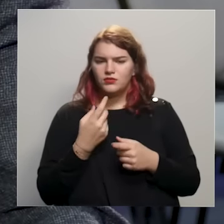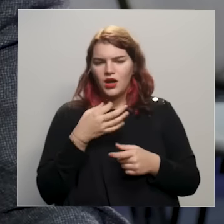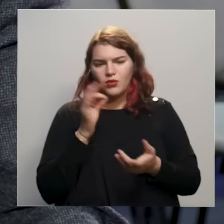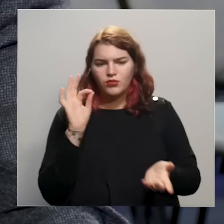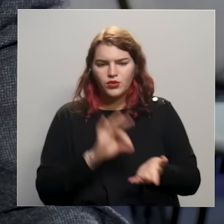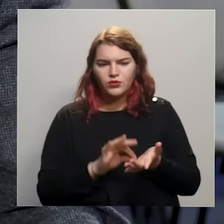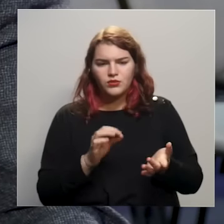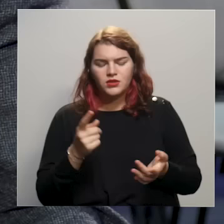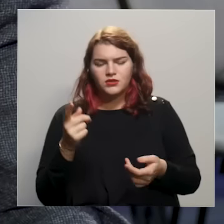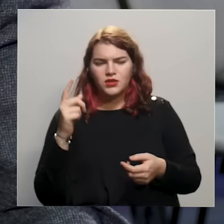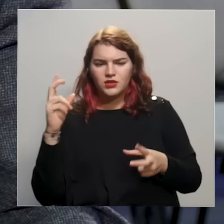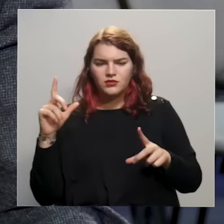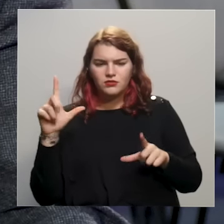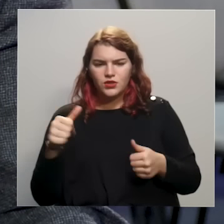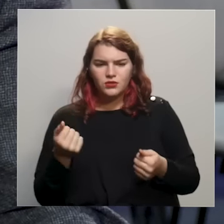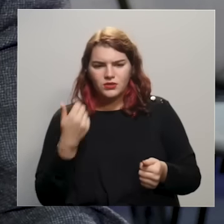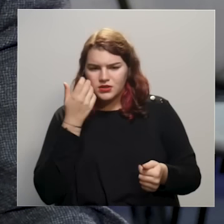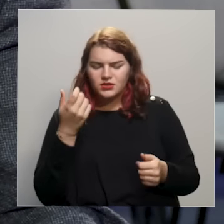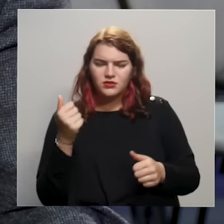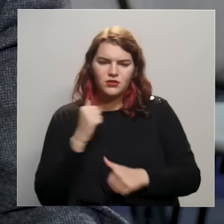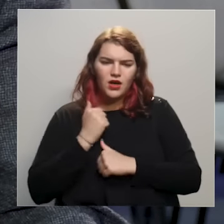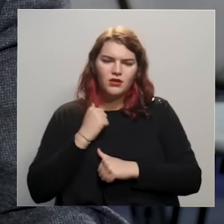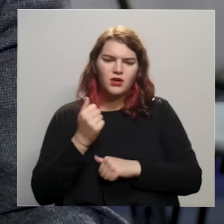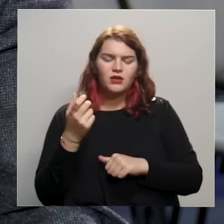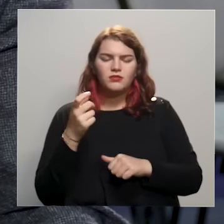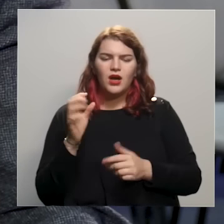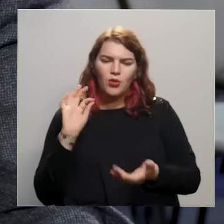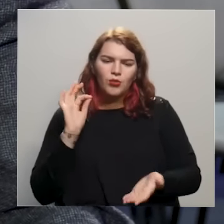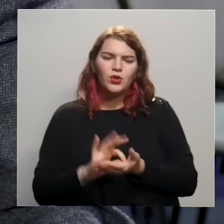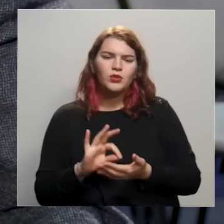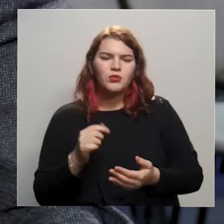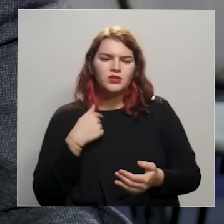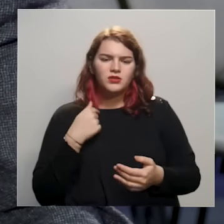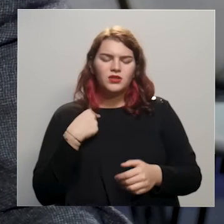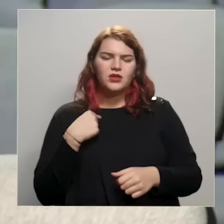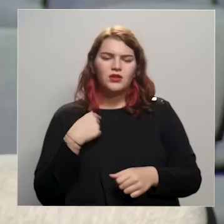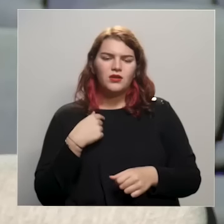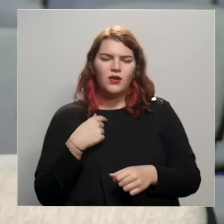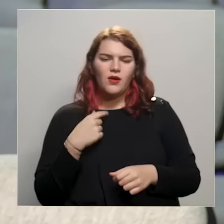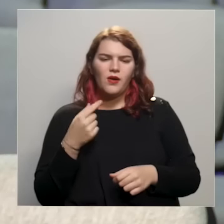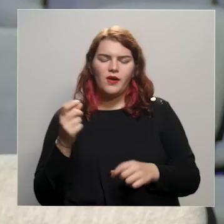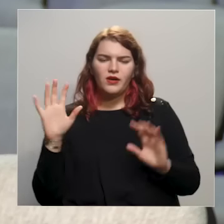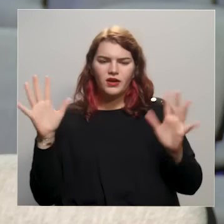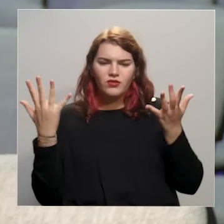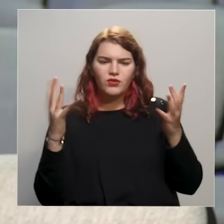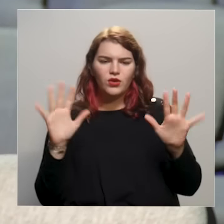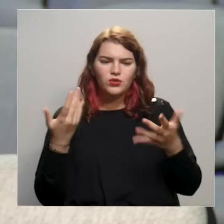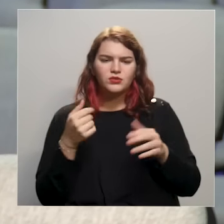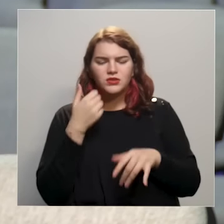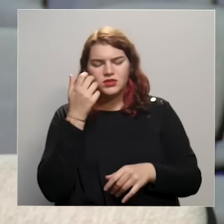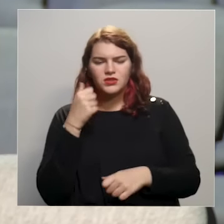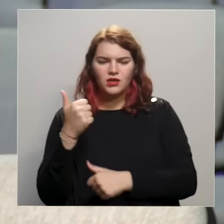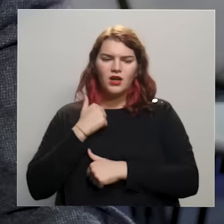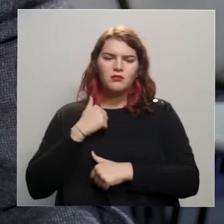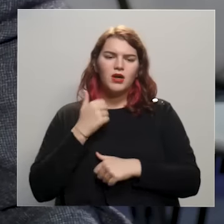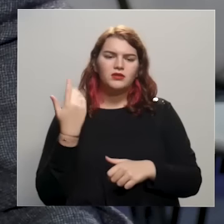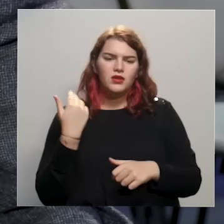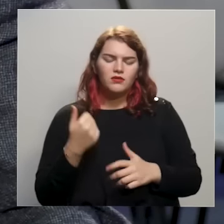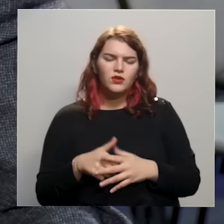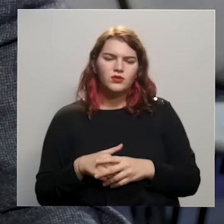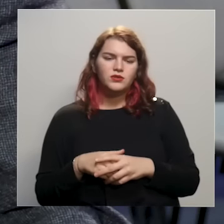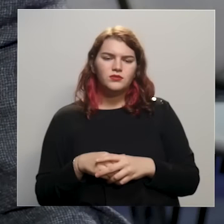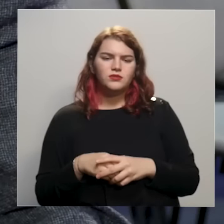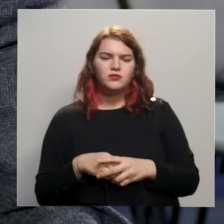lui Dumnezeu la armată, când s-a tras revoluție, am promis revoluție în armată. Da, da, da. Da,